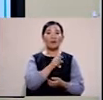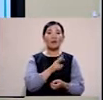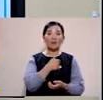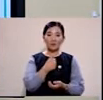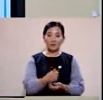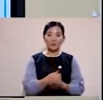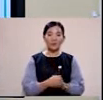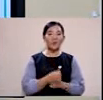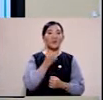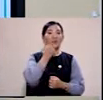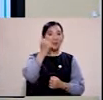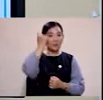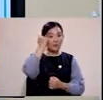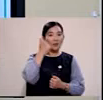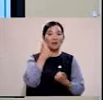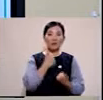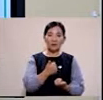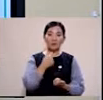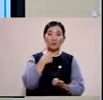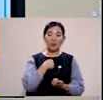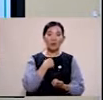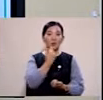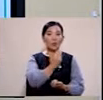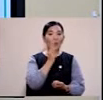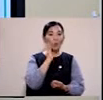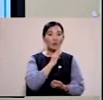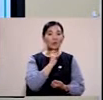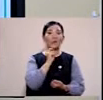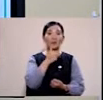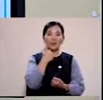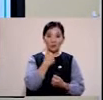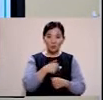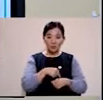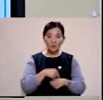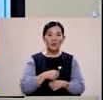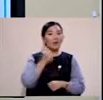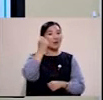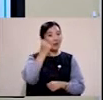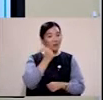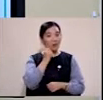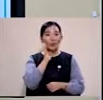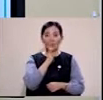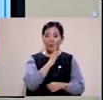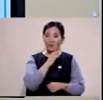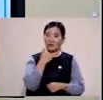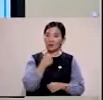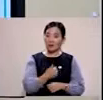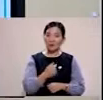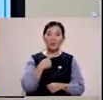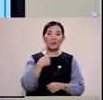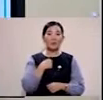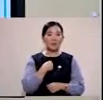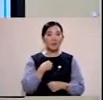yaxshimisan? Rahmat, yaxshiman. Onang yaxshi yuribdilarmi? Rahmat, onam yaxshilar.